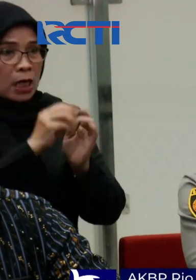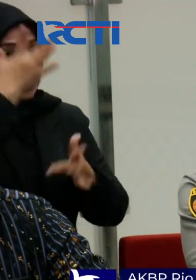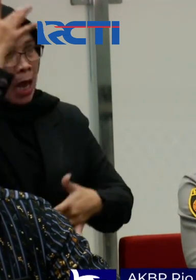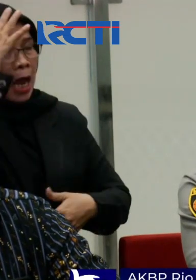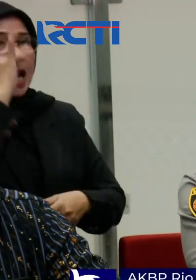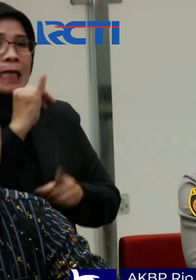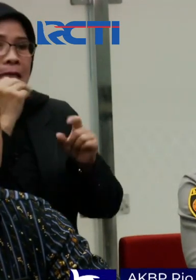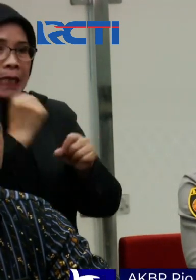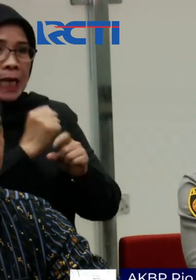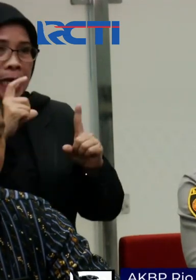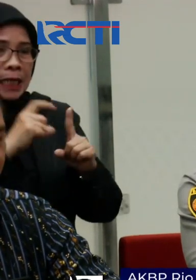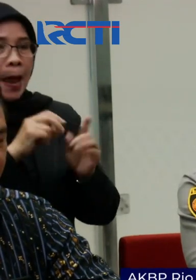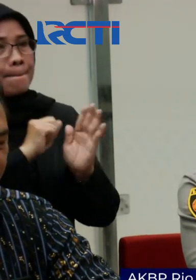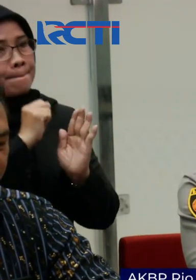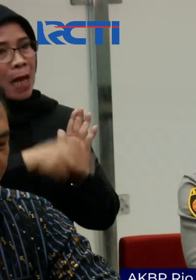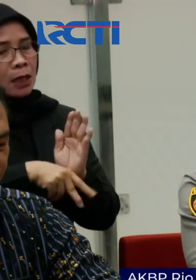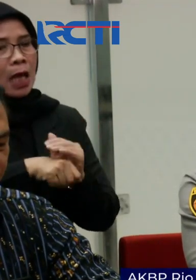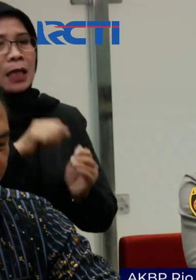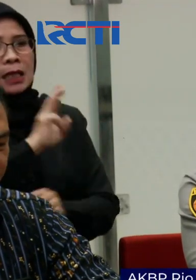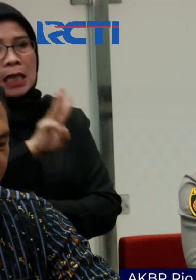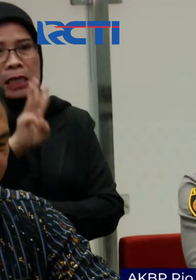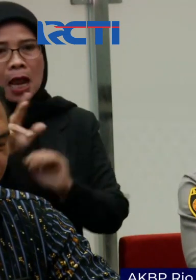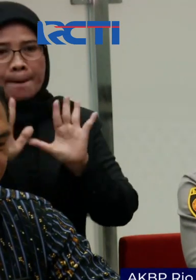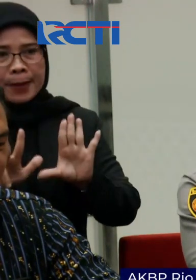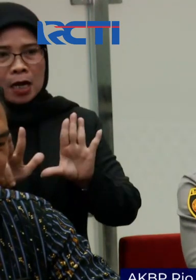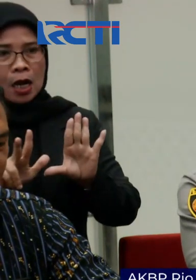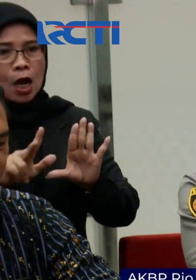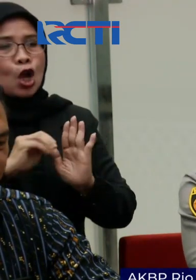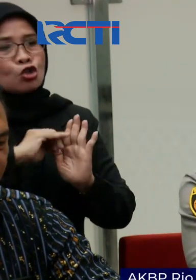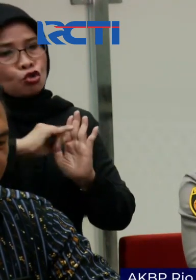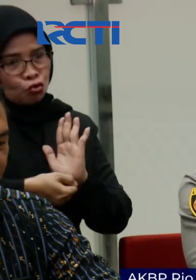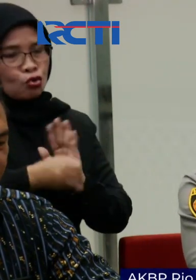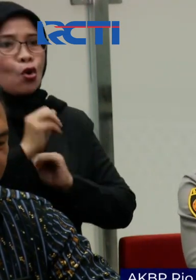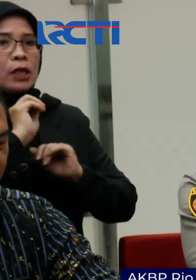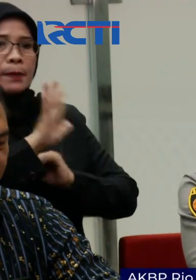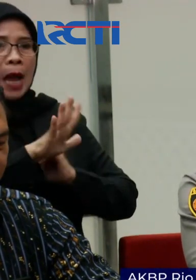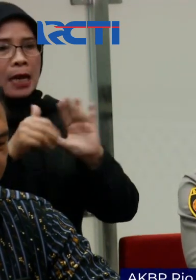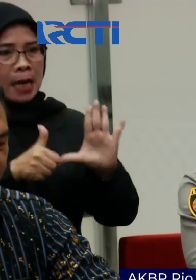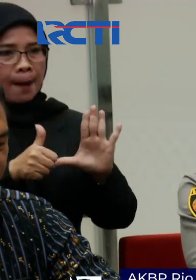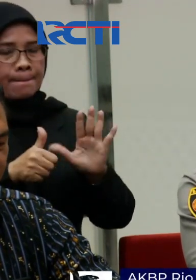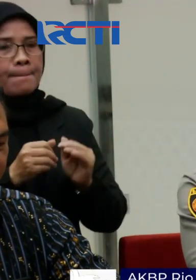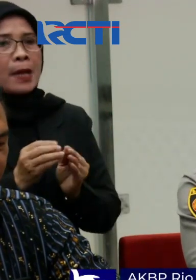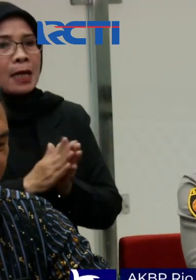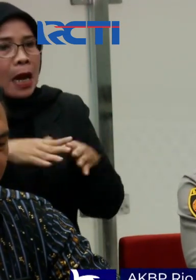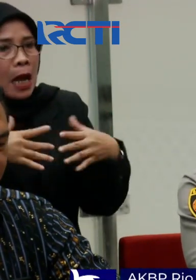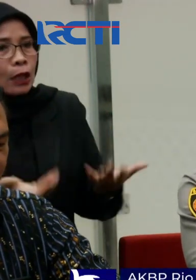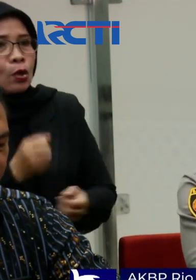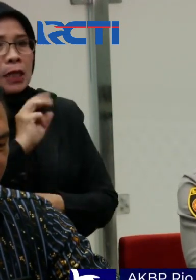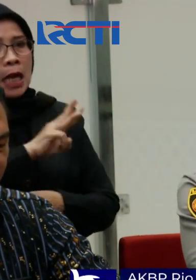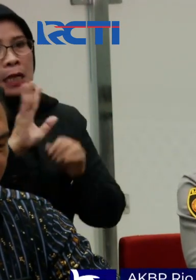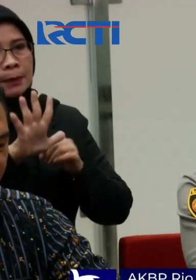IGD, pasal 338, junto 56, dan atau